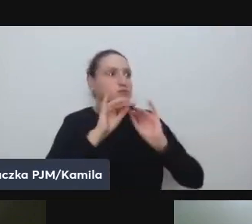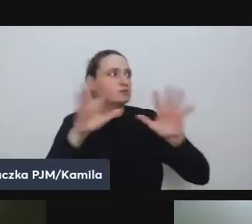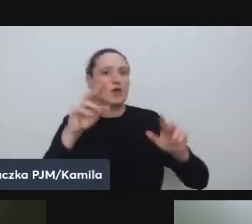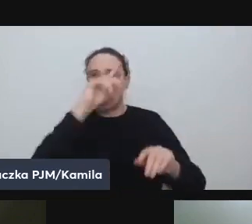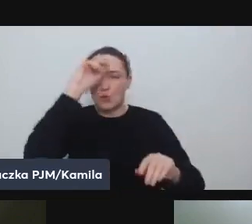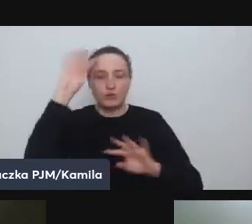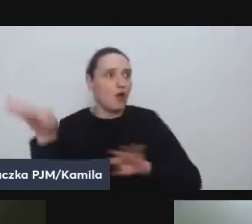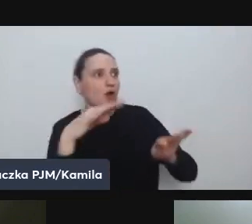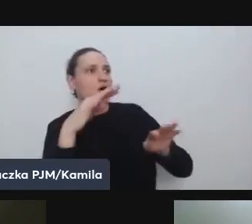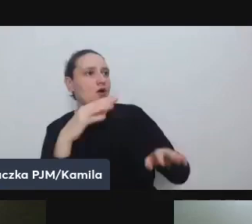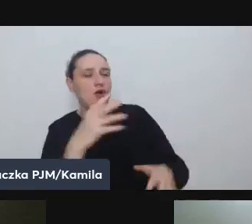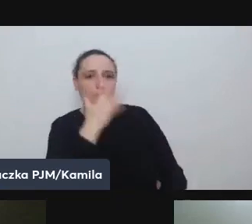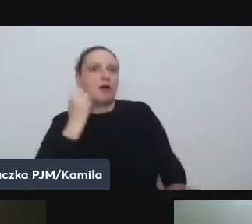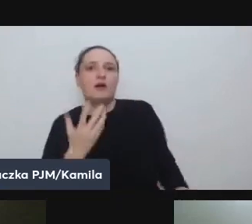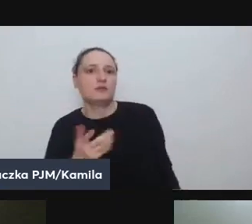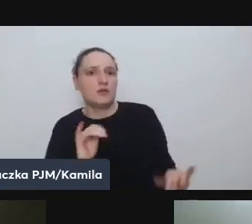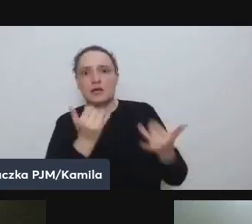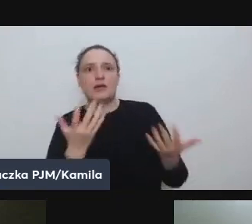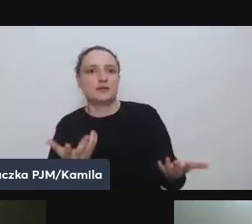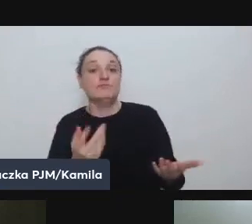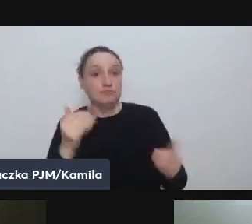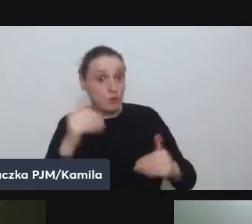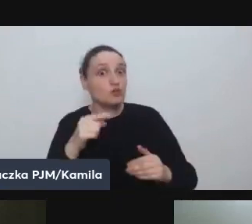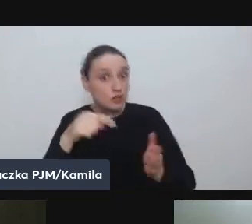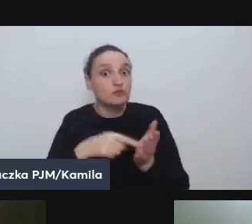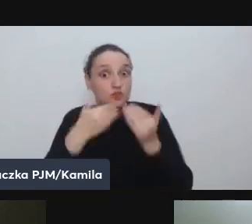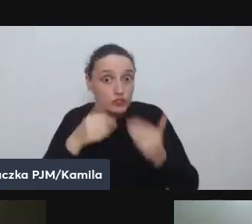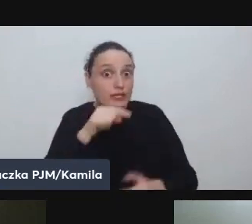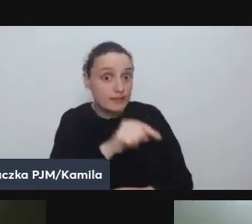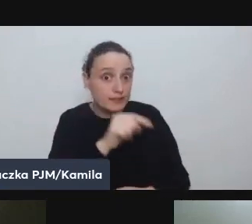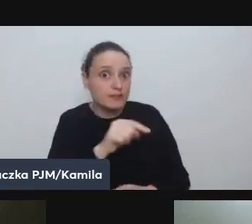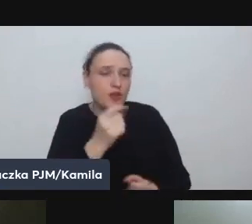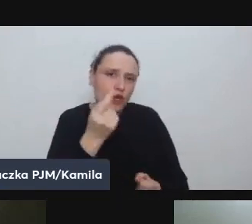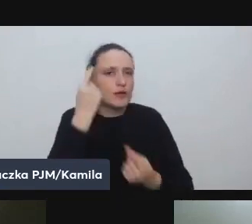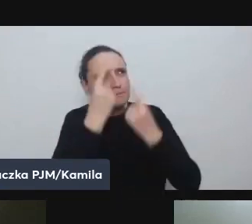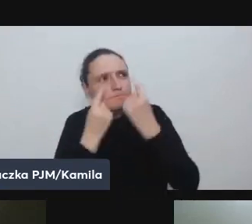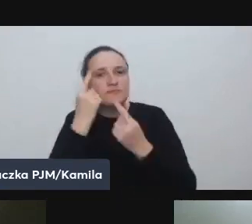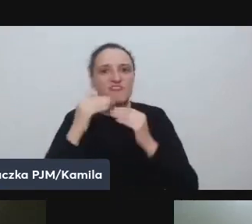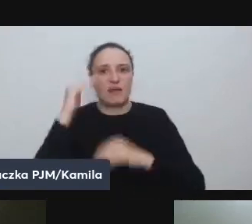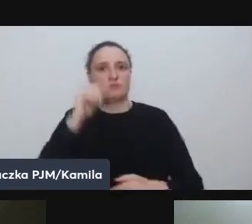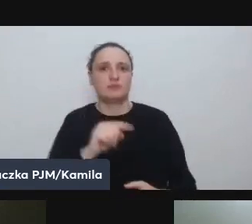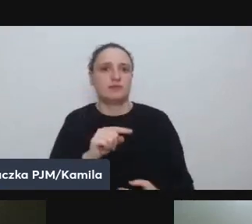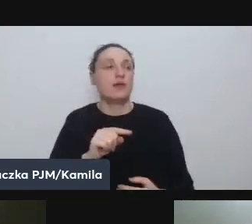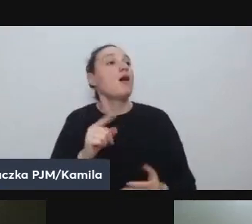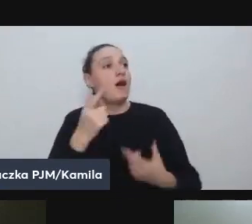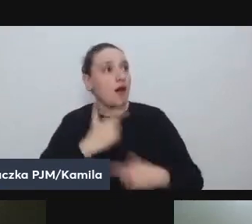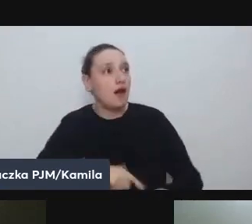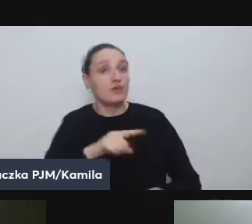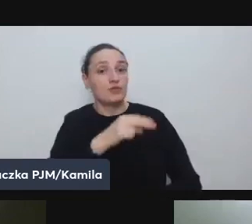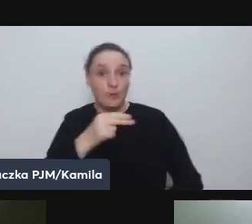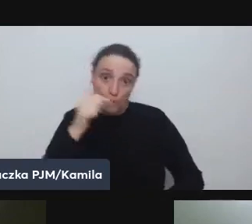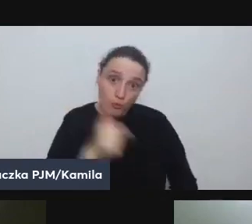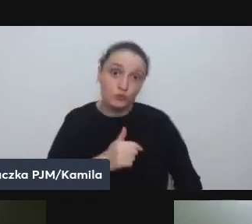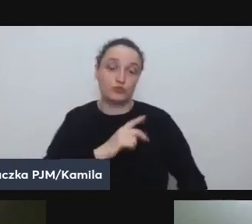oburzyli, może pojawiły się jakieś refleksje, że właśnie może powinniśmy mówić o tej miesiączce, więc wątpię, żeby to miało jakiś